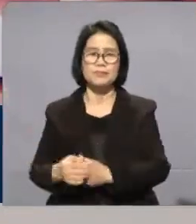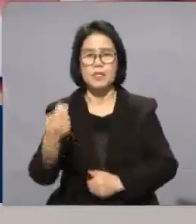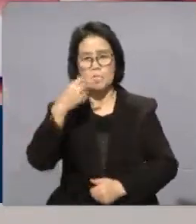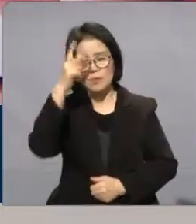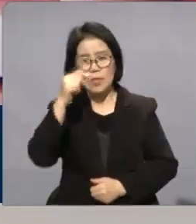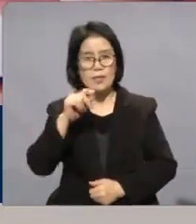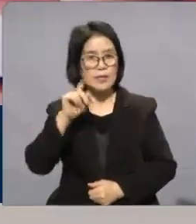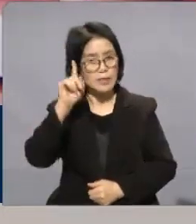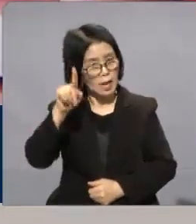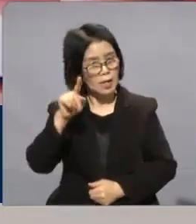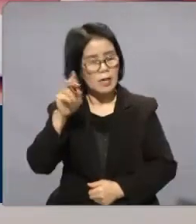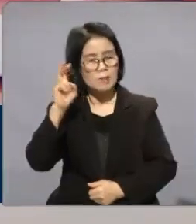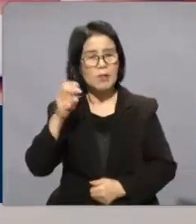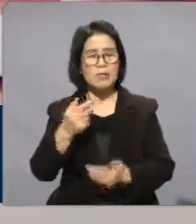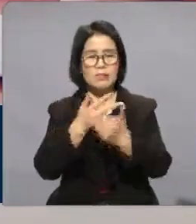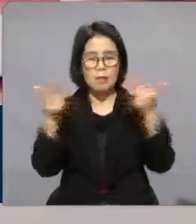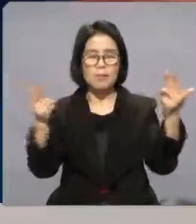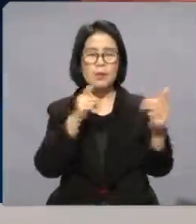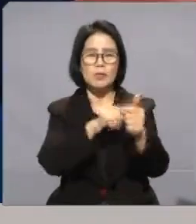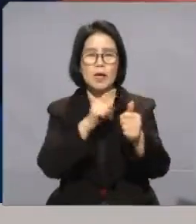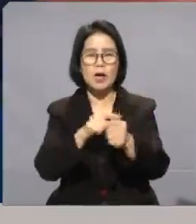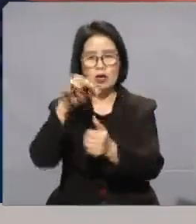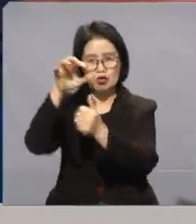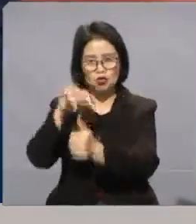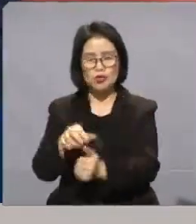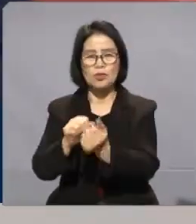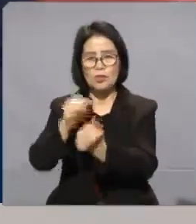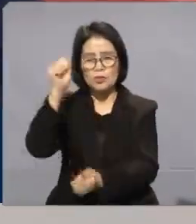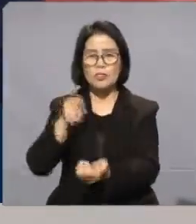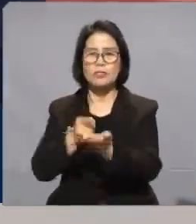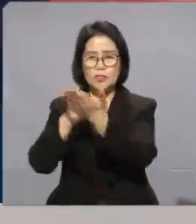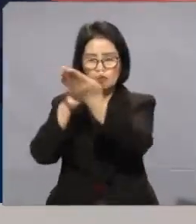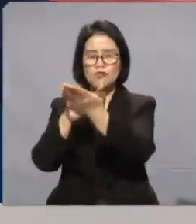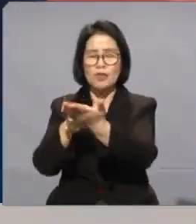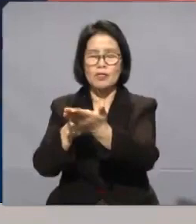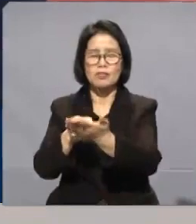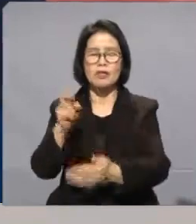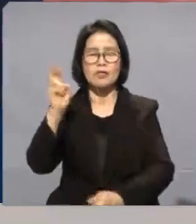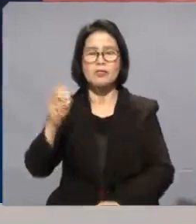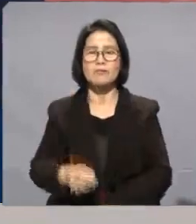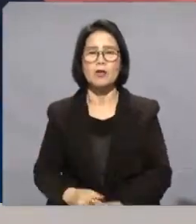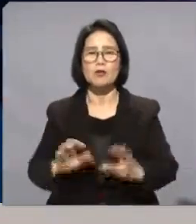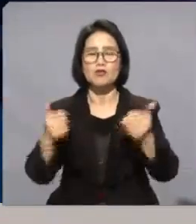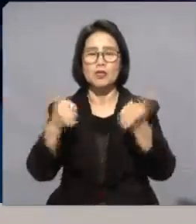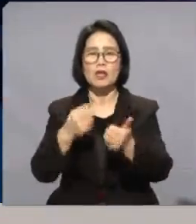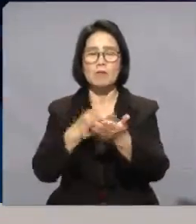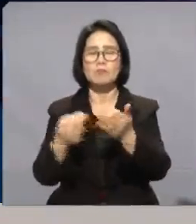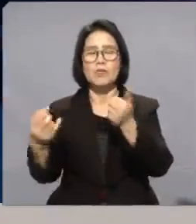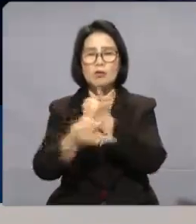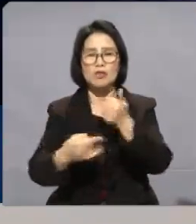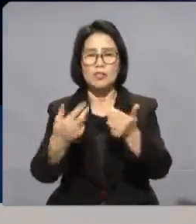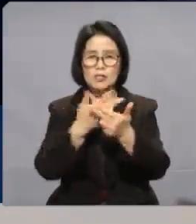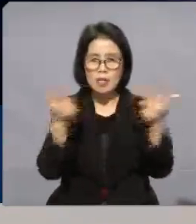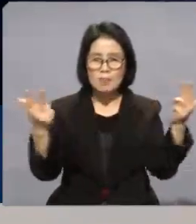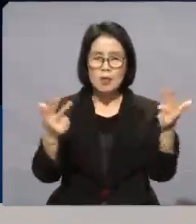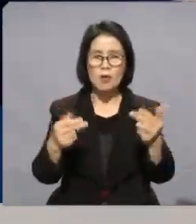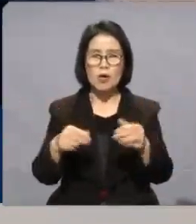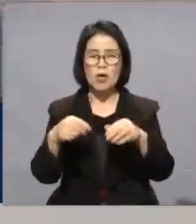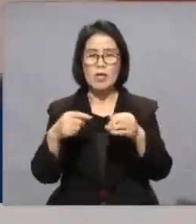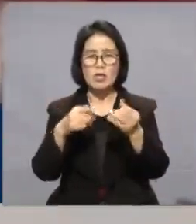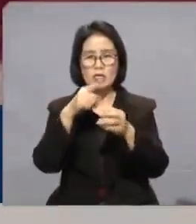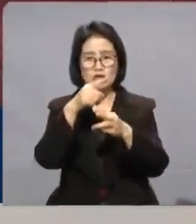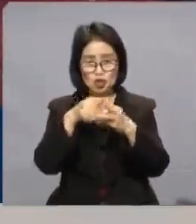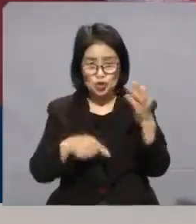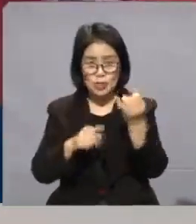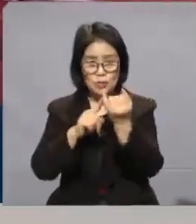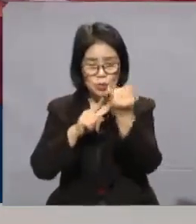검찰이 이르면 내일 이재명 더불어민주당 대표에 대한 구속영장을 청구할 것으로 알려지며 국회 법사위에서는 이 대표와 김건희 여사 수사를